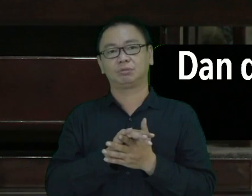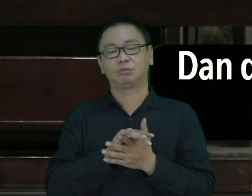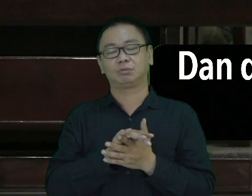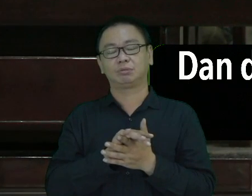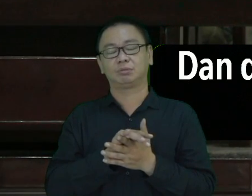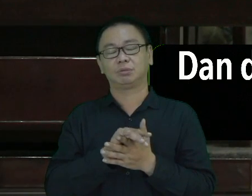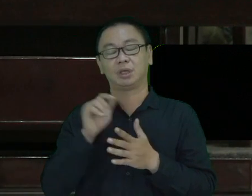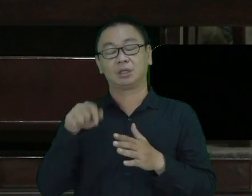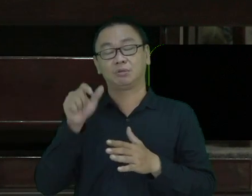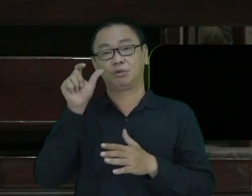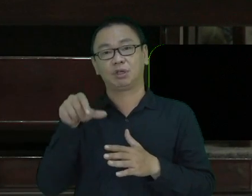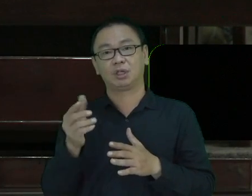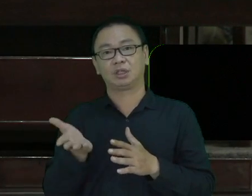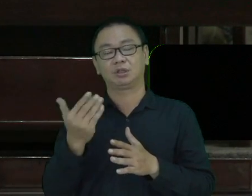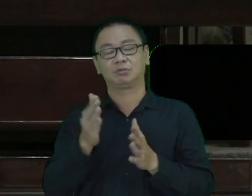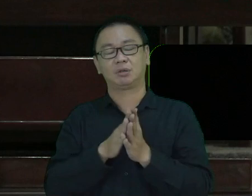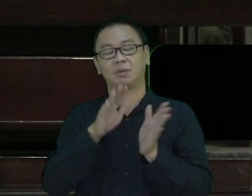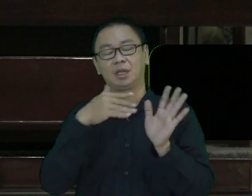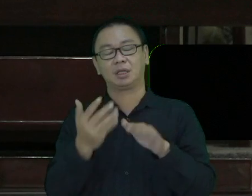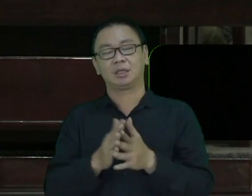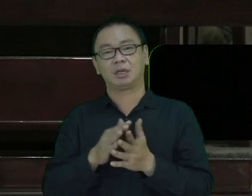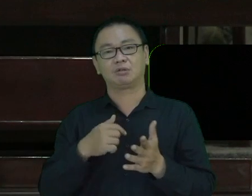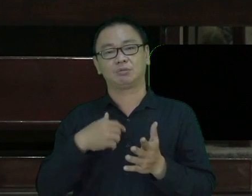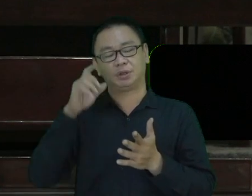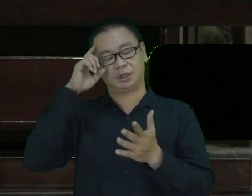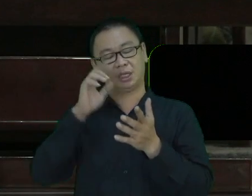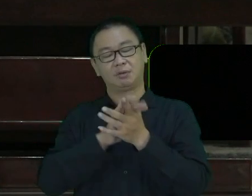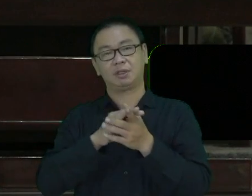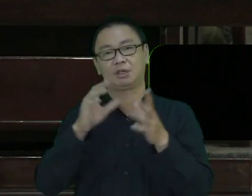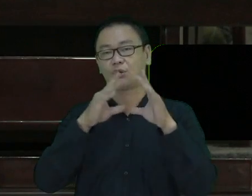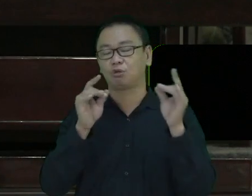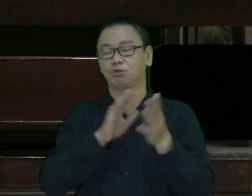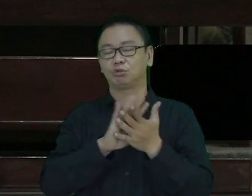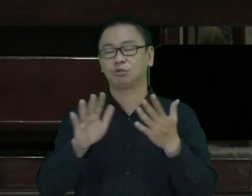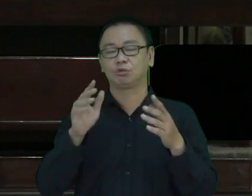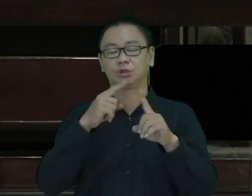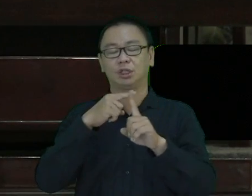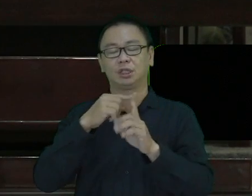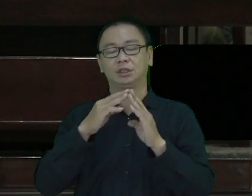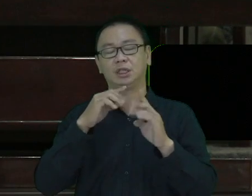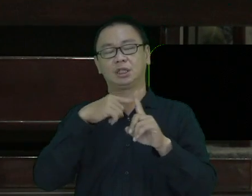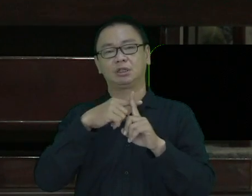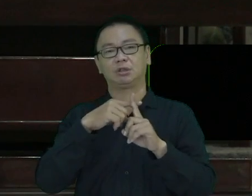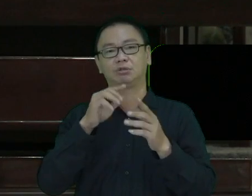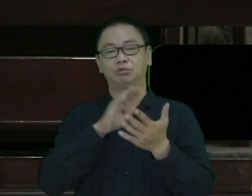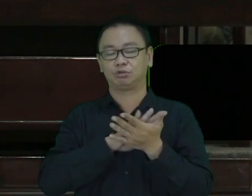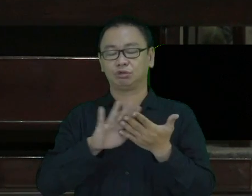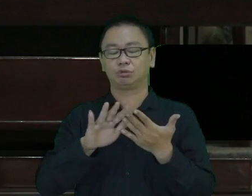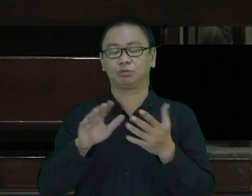hidup dan yang mati. Aku percaya kepada Roh Kudus, Gereja yang kudus dan am, persekutuan orang